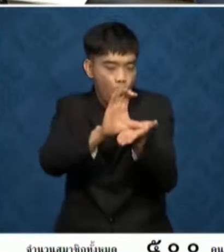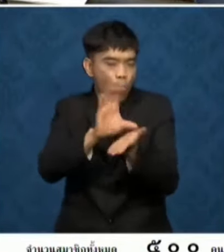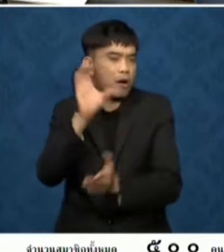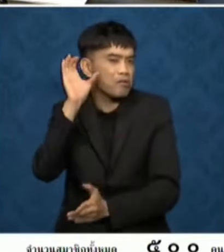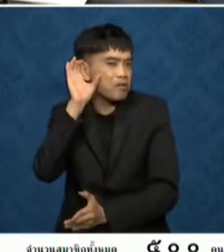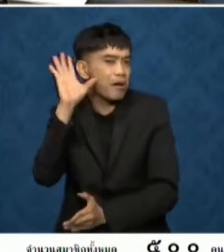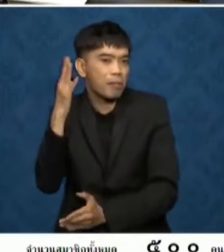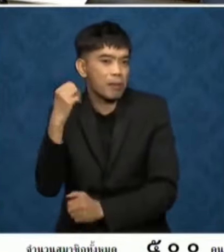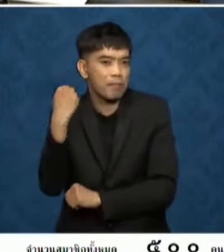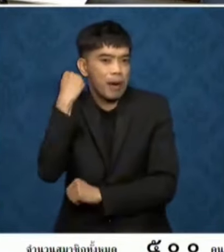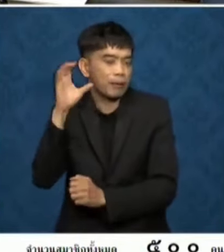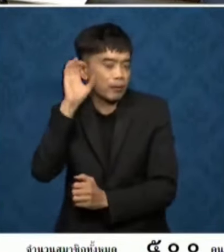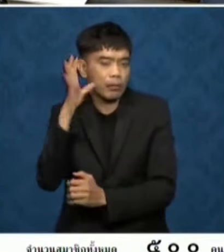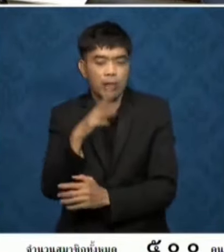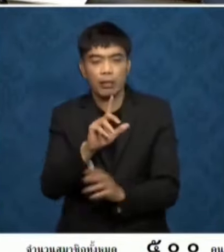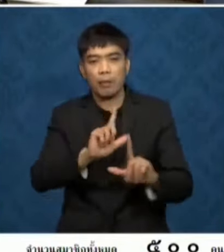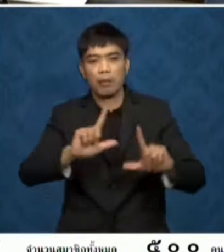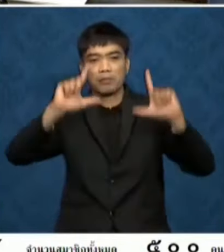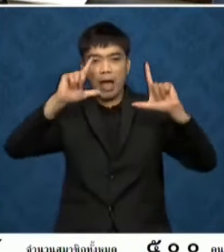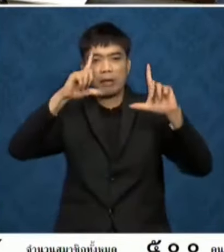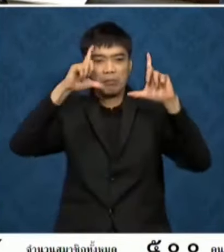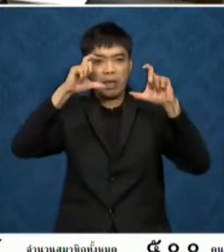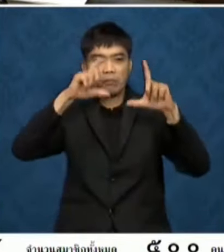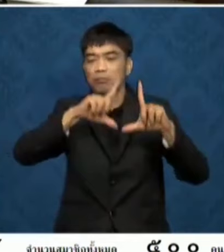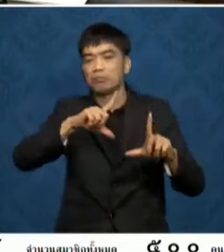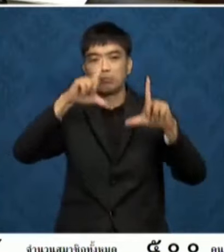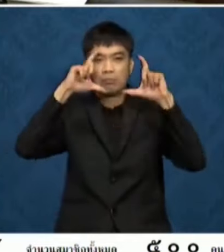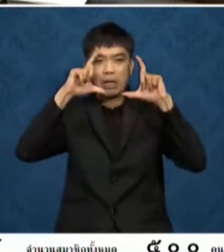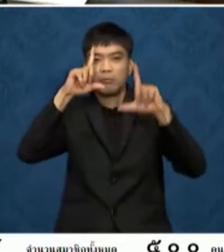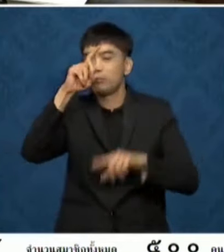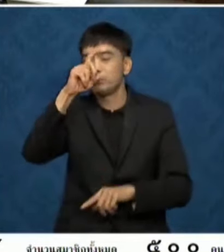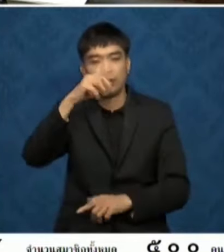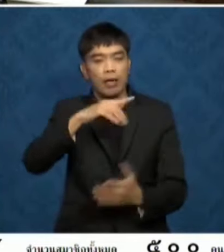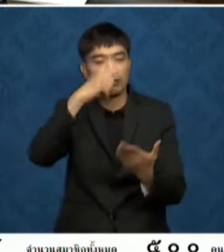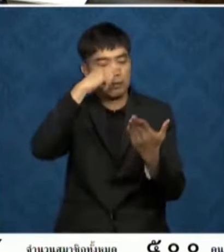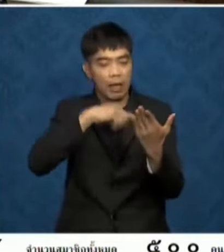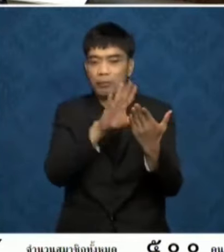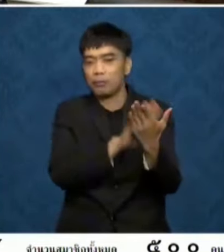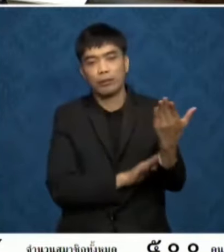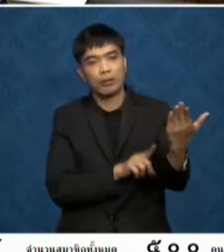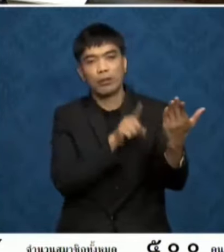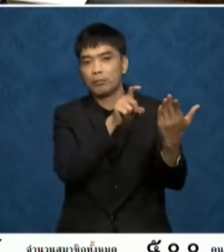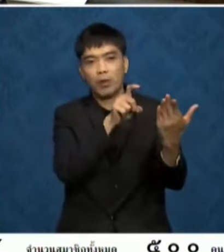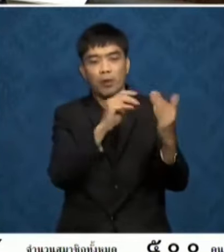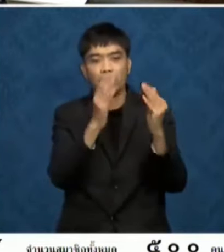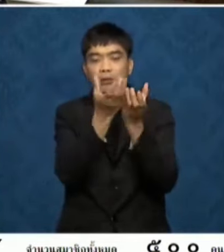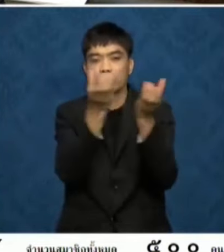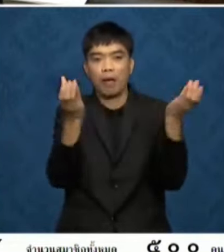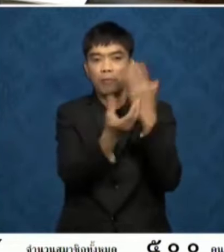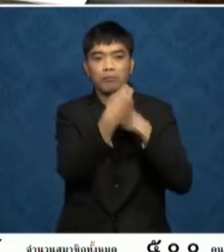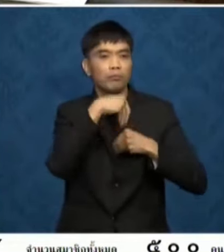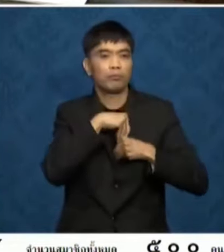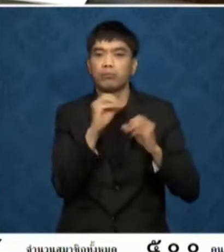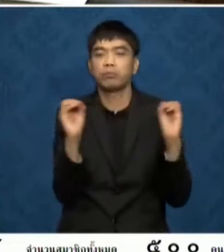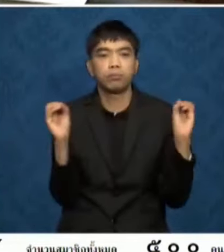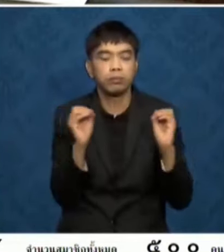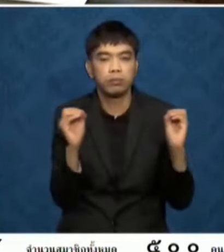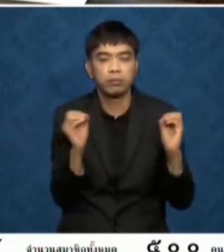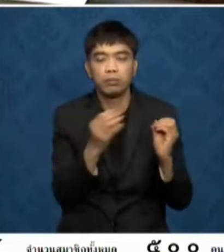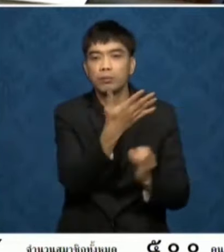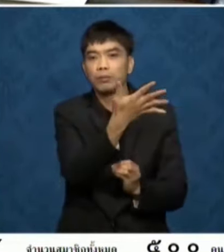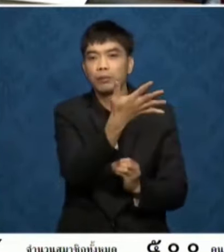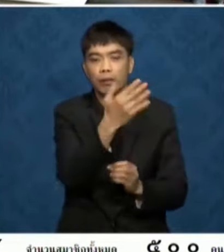รมค่ะทำให้ภาพลักษณ์ของประเทศเสียหายกระบวนการยุติธรรมในประเทศขาดหลักนิติธรรมที่น่าเชื่อถือซึ่งเป็น